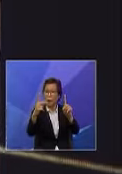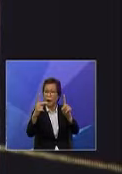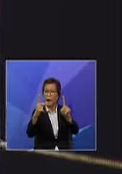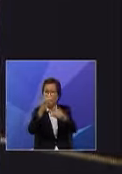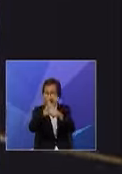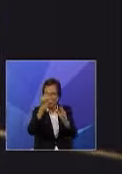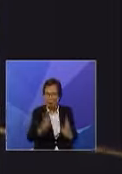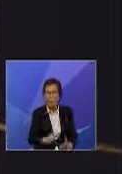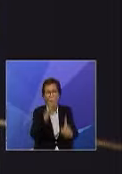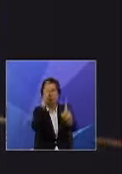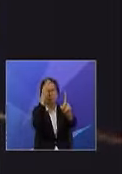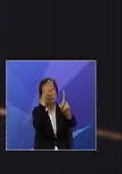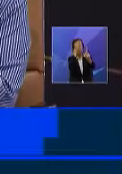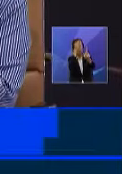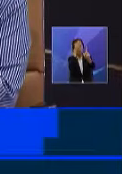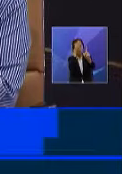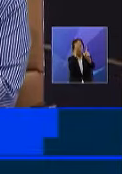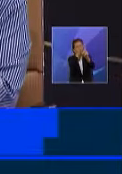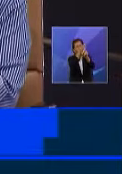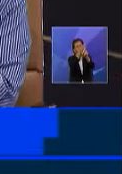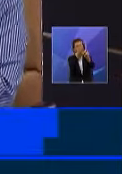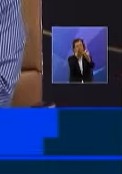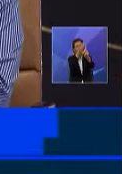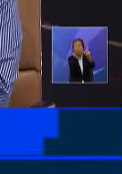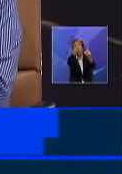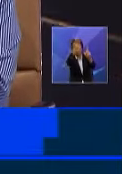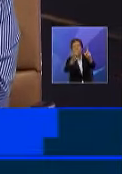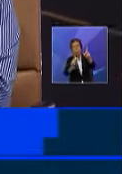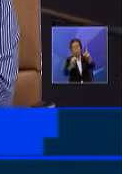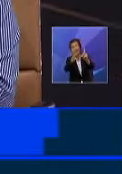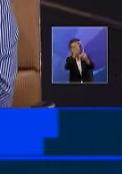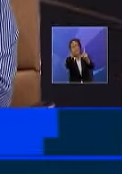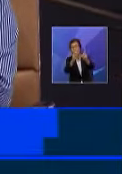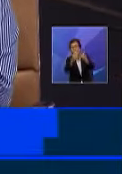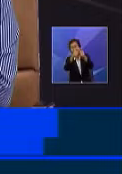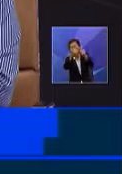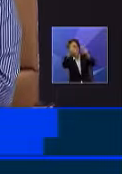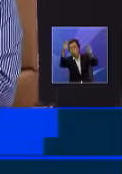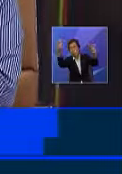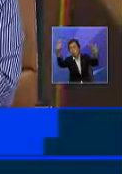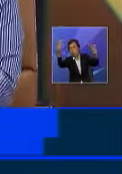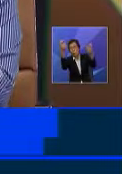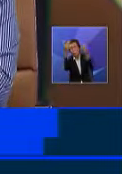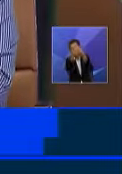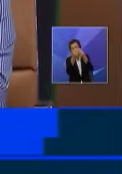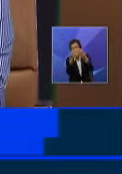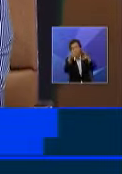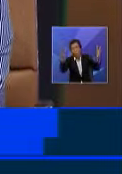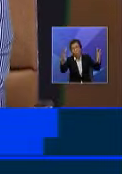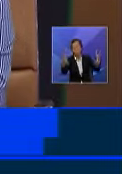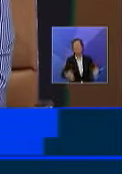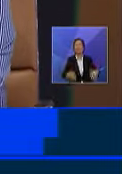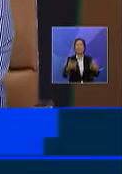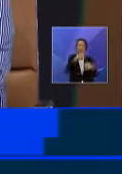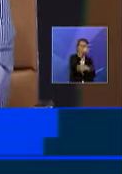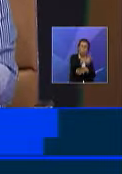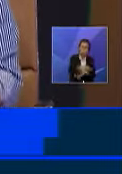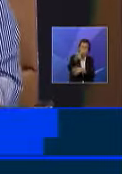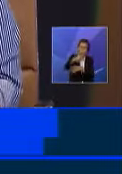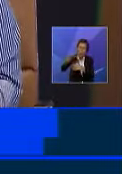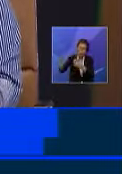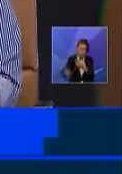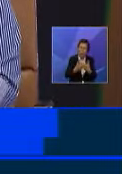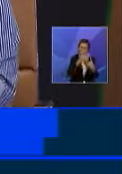mensasarkan satu jangkaan peratusan yang lebih besar daripada biasa jadi dan orang sudah balik bekerja